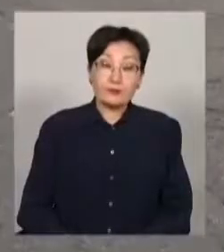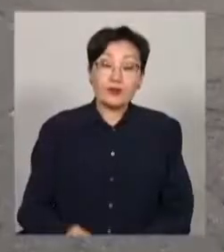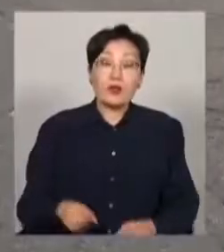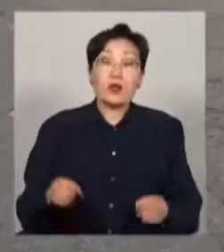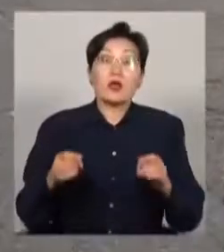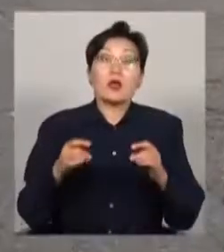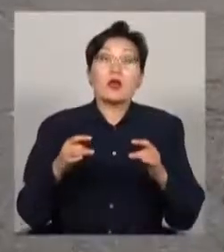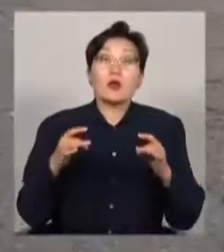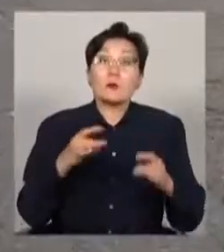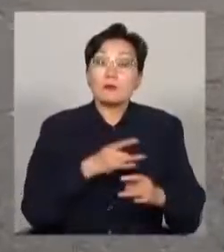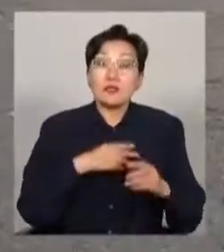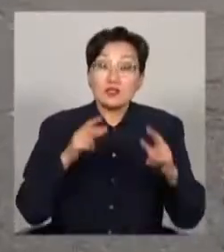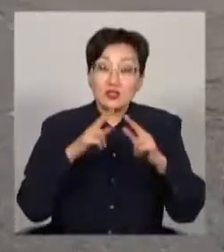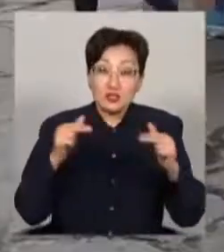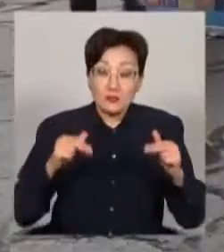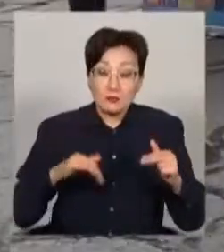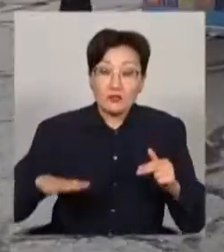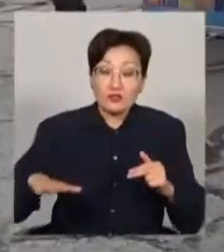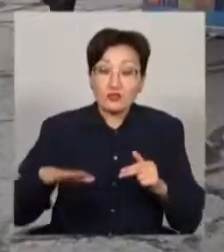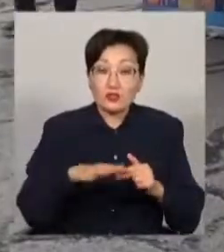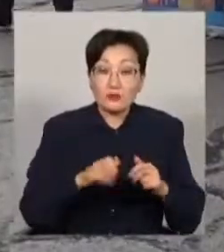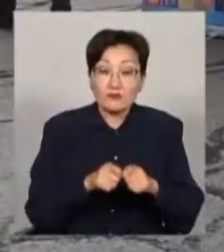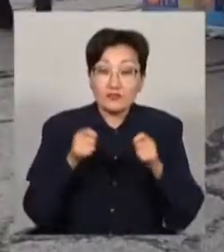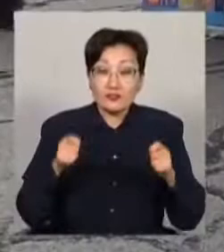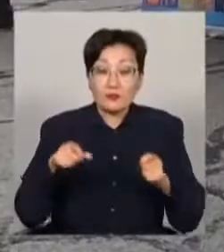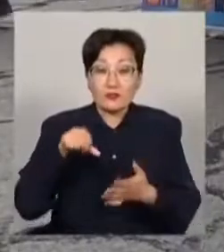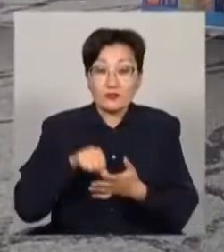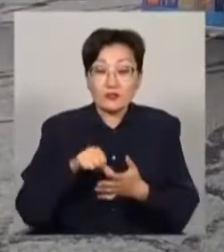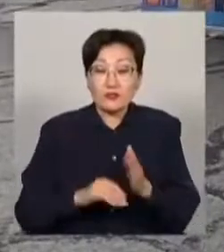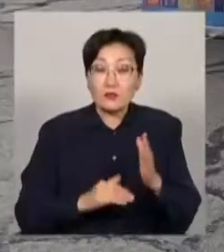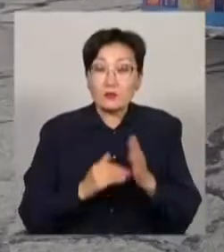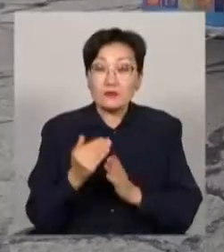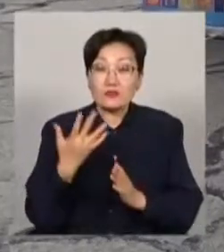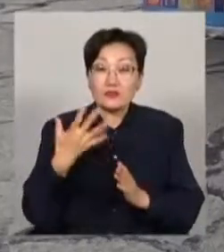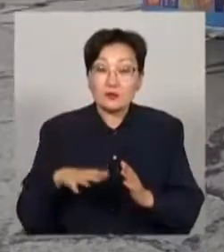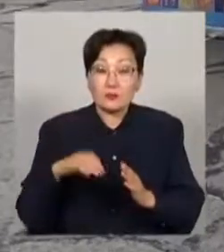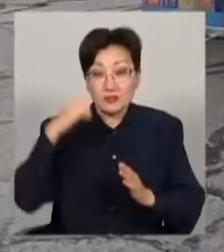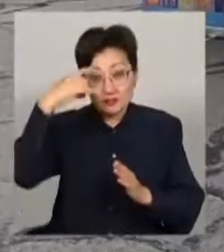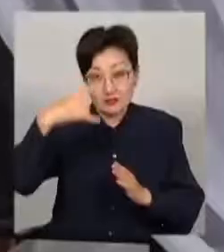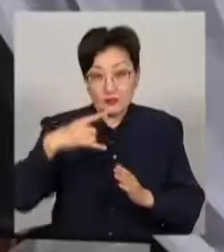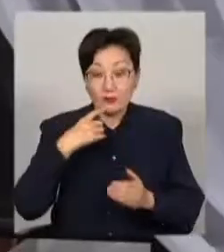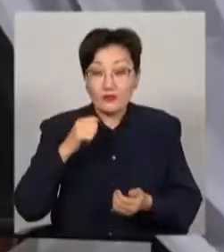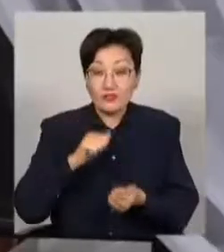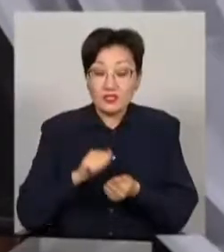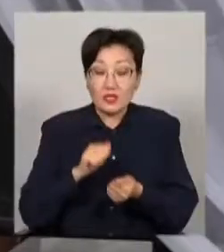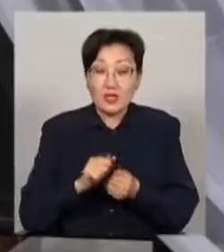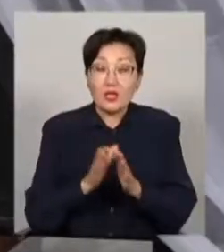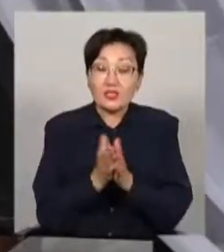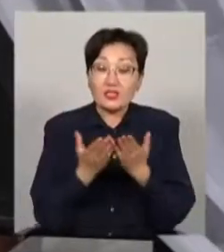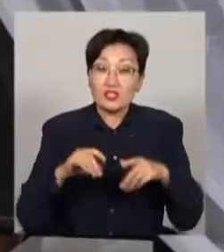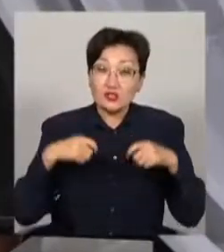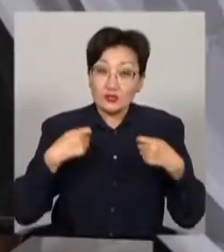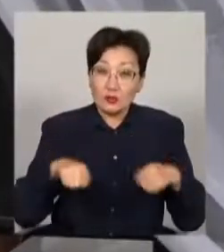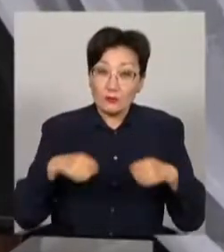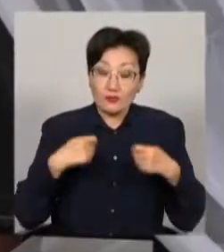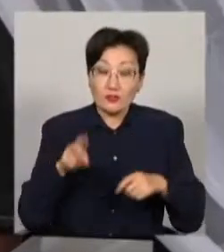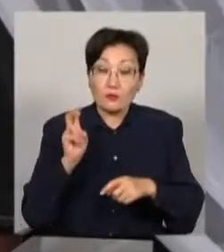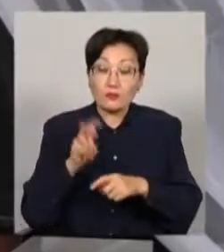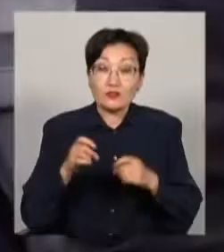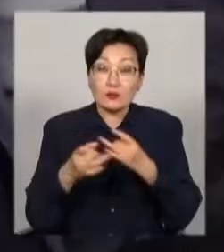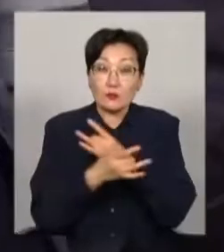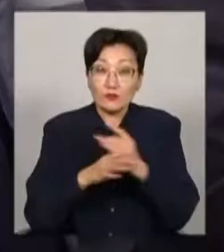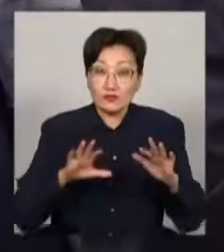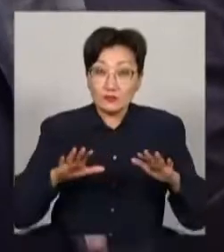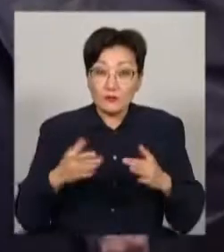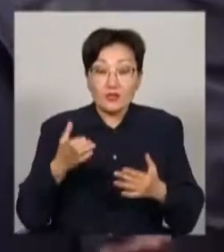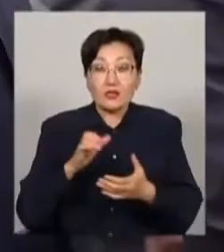Белые шатры на площади имени Шохана Валиханова развернули представители свыше 50 отечественных издательств и книжных магазинов. Посетили культурное событие